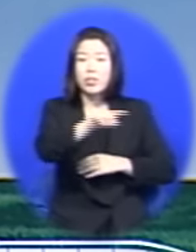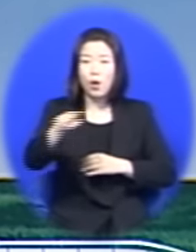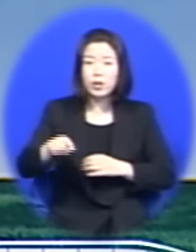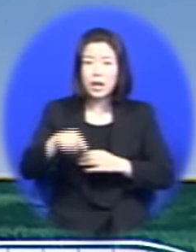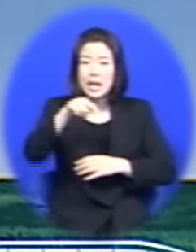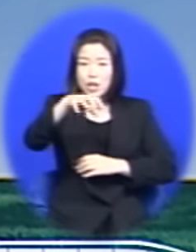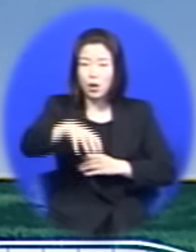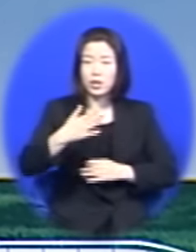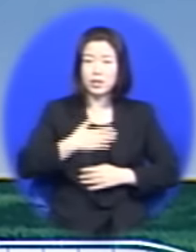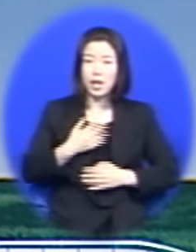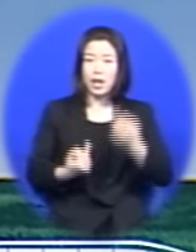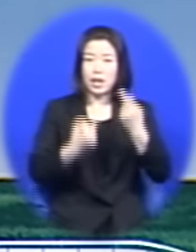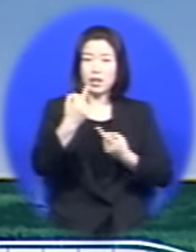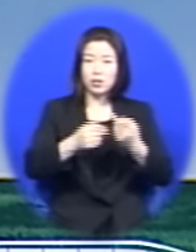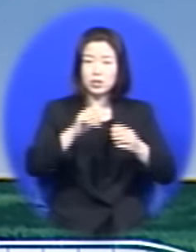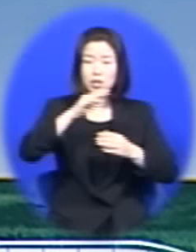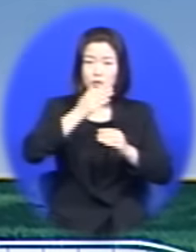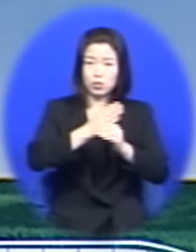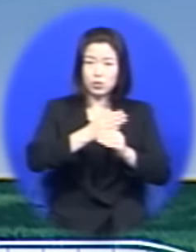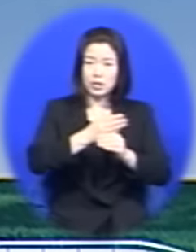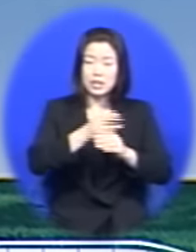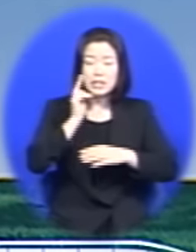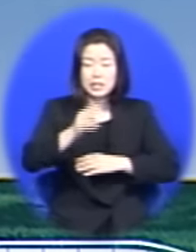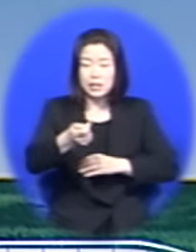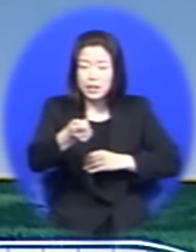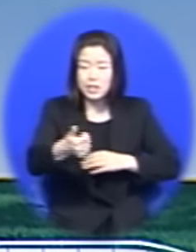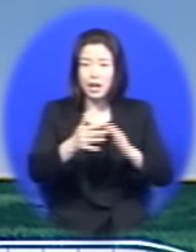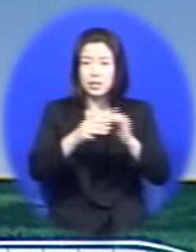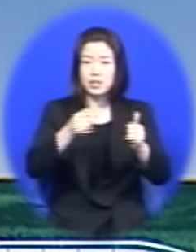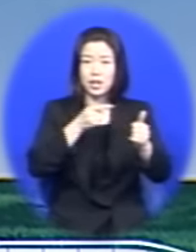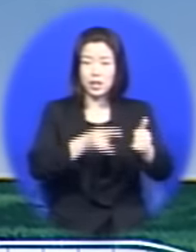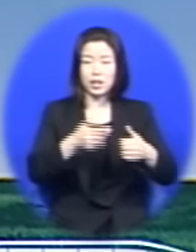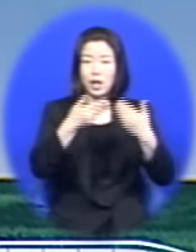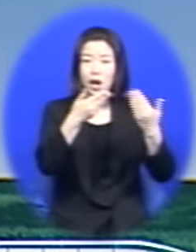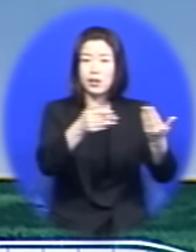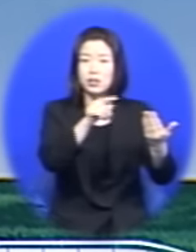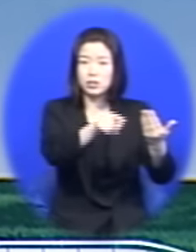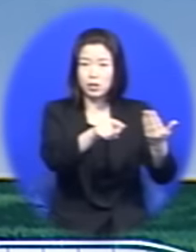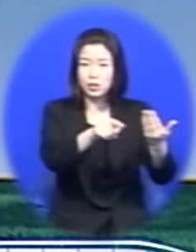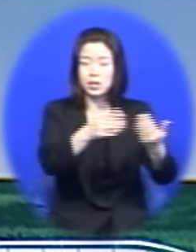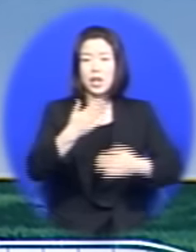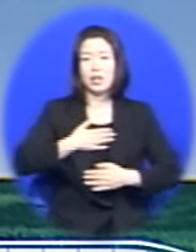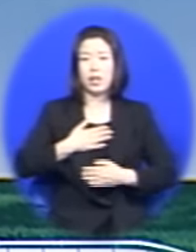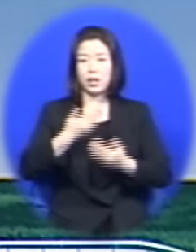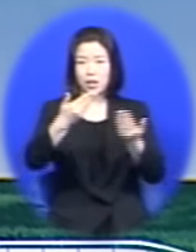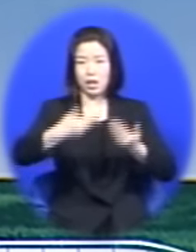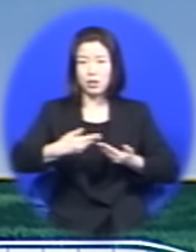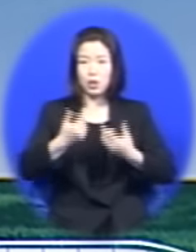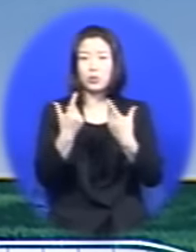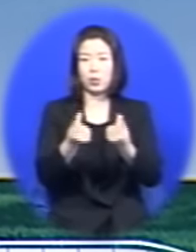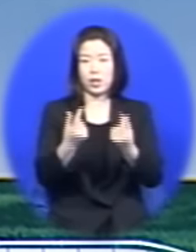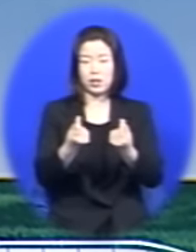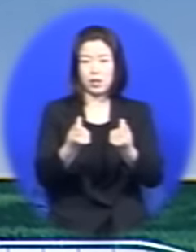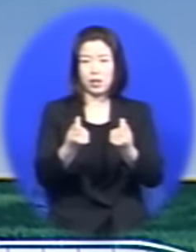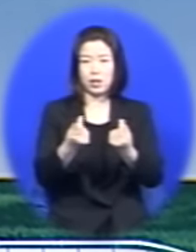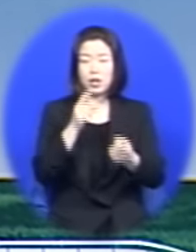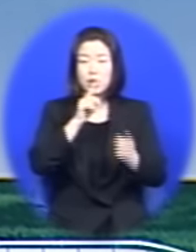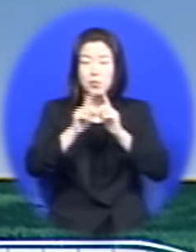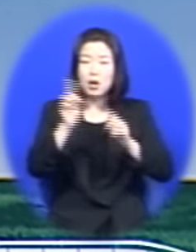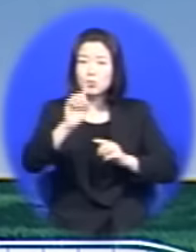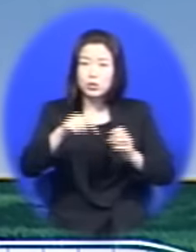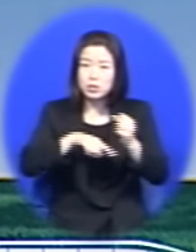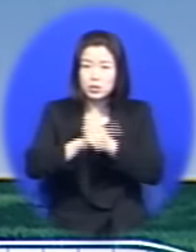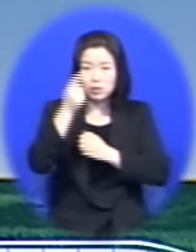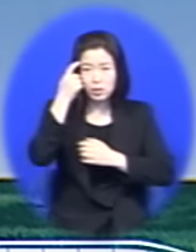너희가 여기 내 형제 중에 지극히 작은 자 하나에게 한 것이 곧 내게 한 것이. 이 말이 무슨 뜻이냐